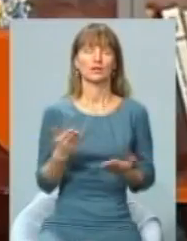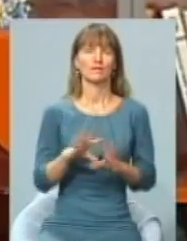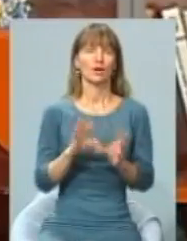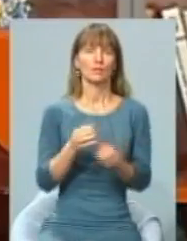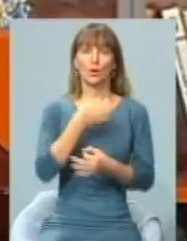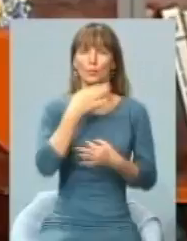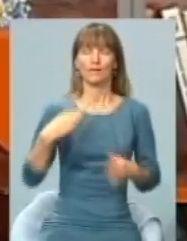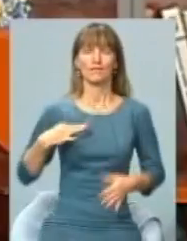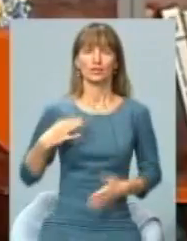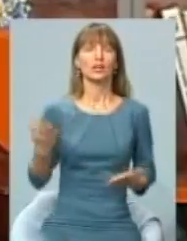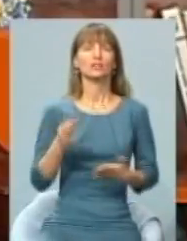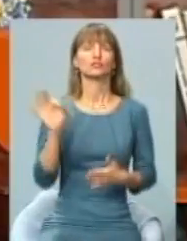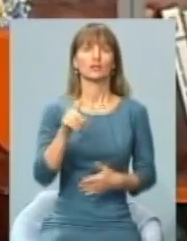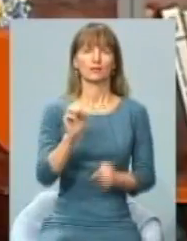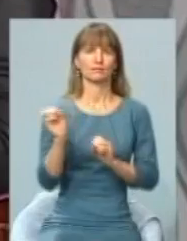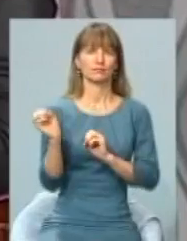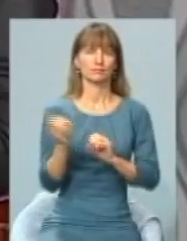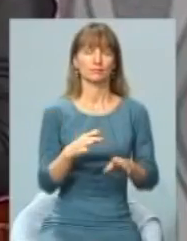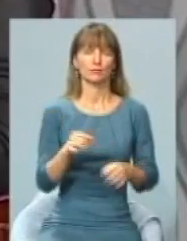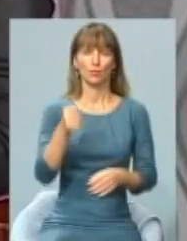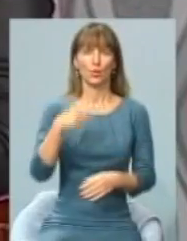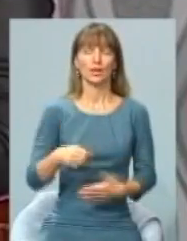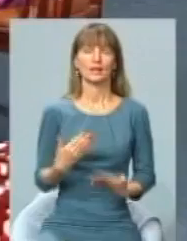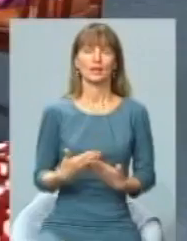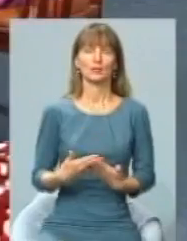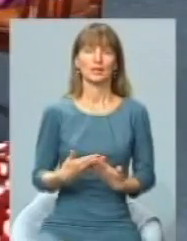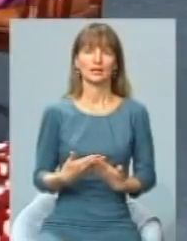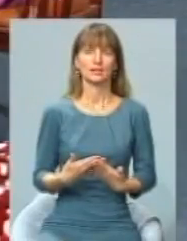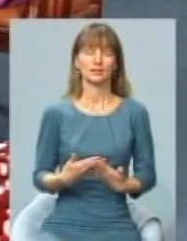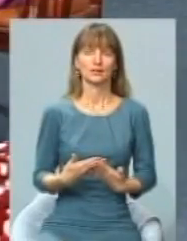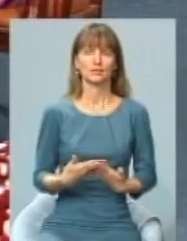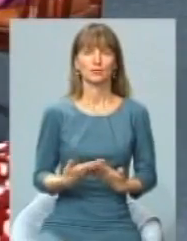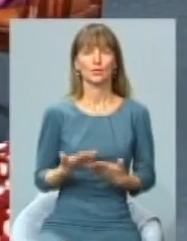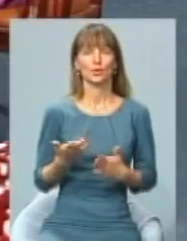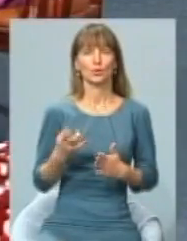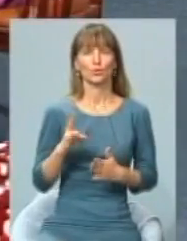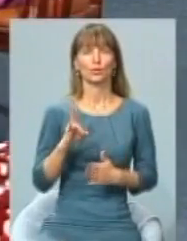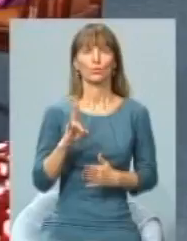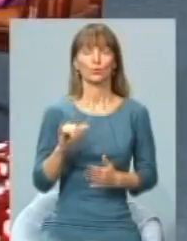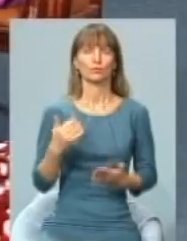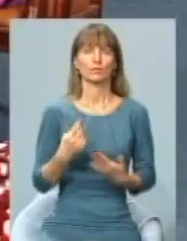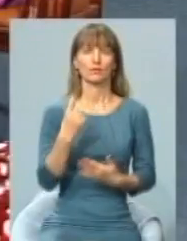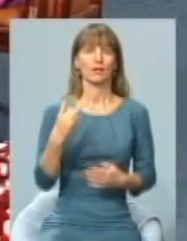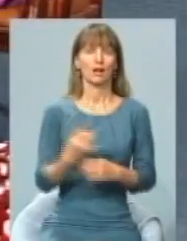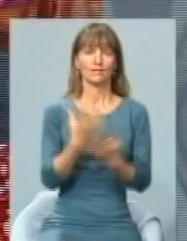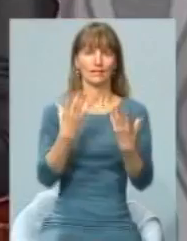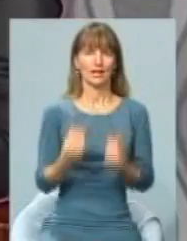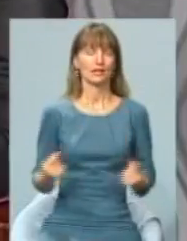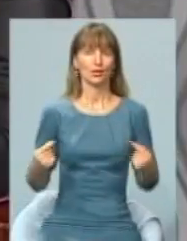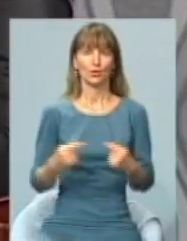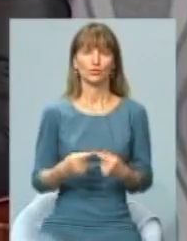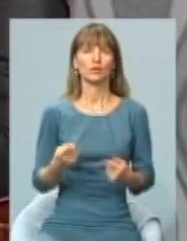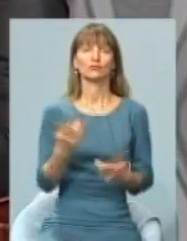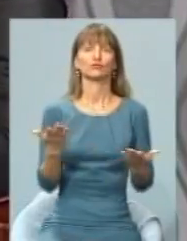взагалі будь-які речі. Як часто ти викидаєш пляшки, наприклад? Ну, там раз в день точно. А як